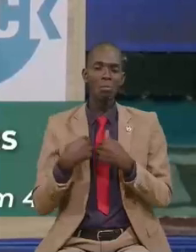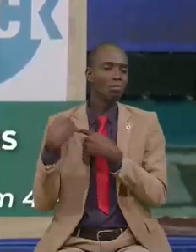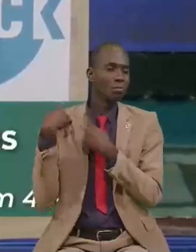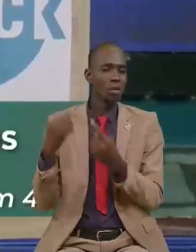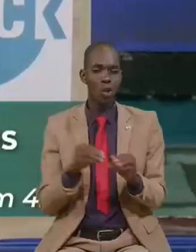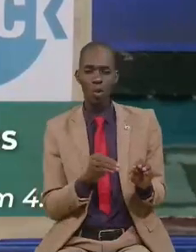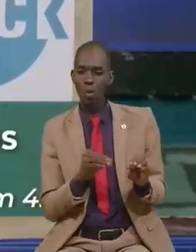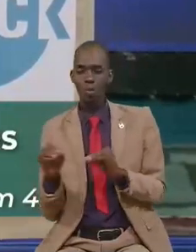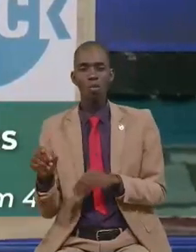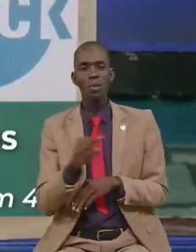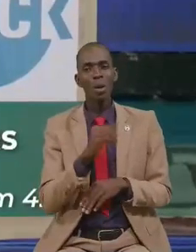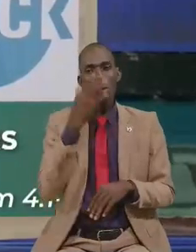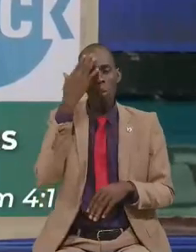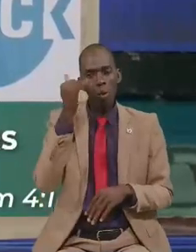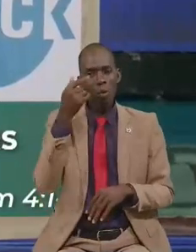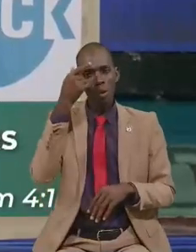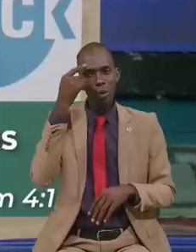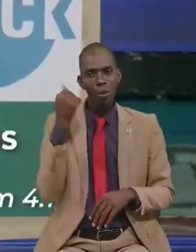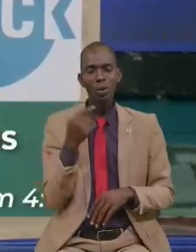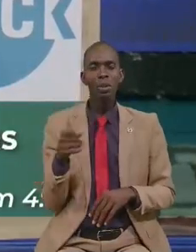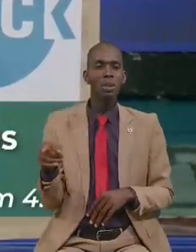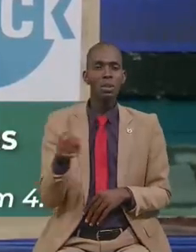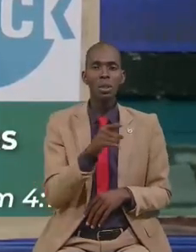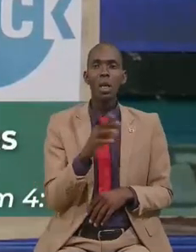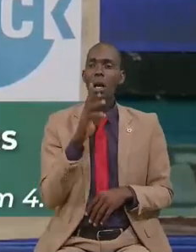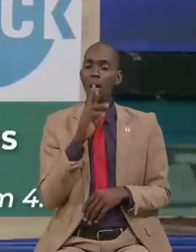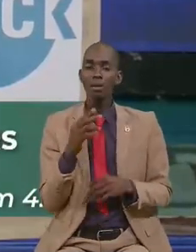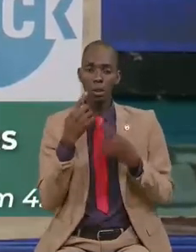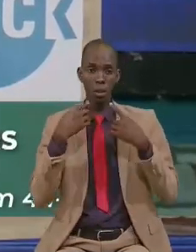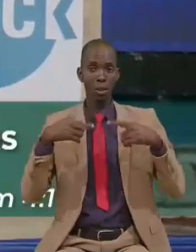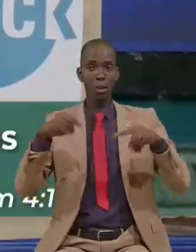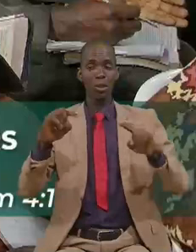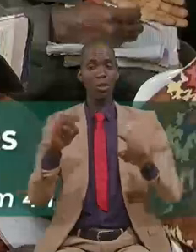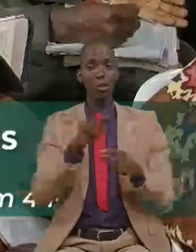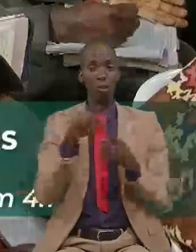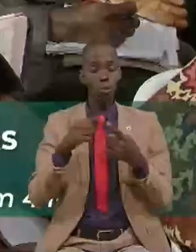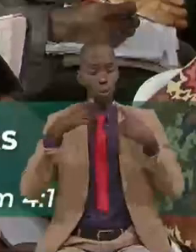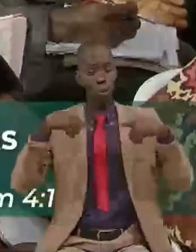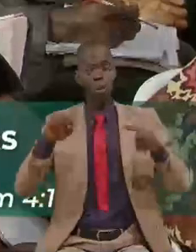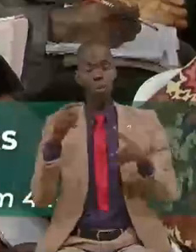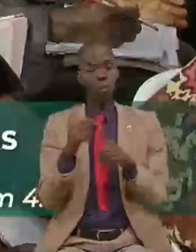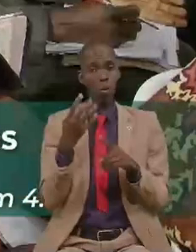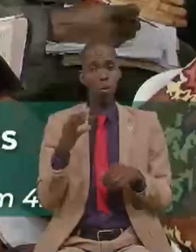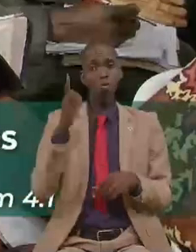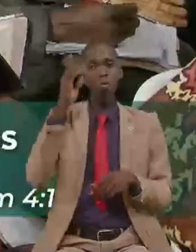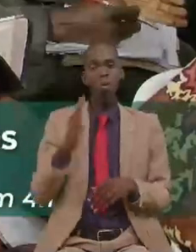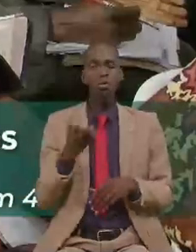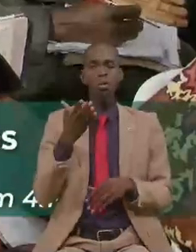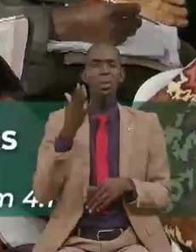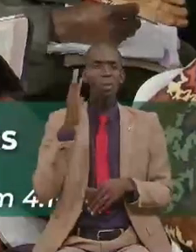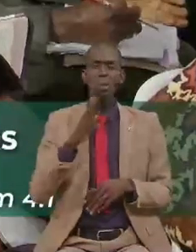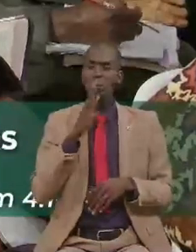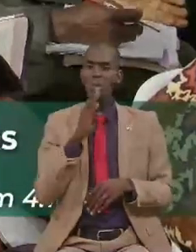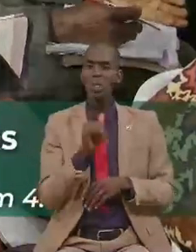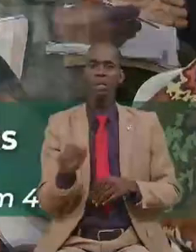tu déclares ce que Dieu a dit de déclarer, il y aura un mouvement. Et il y eut un